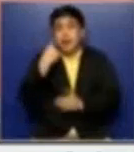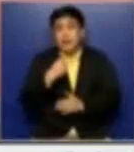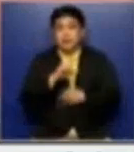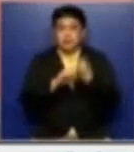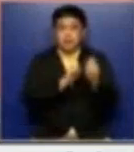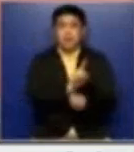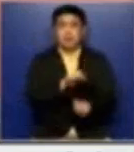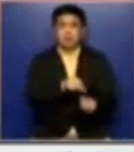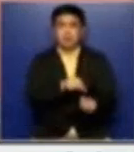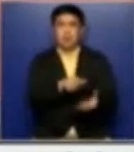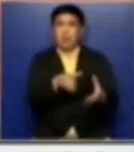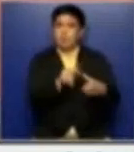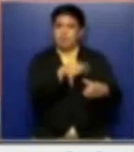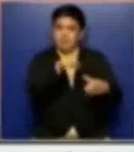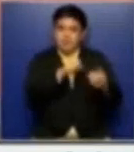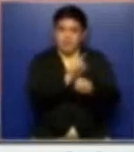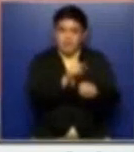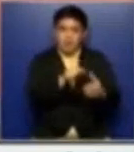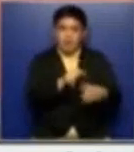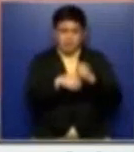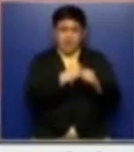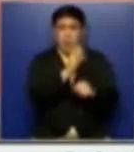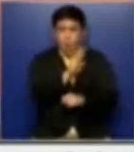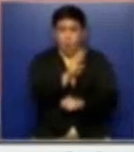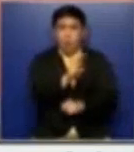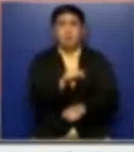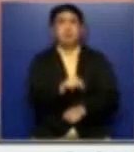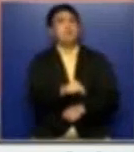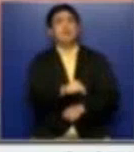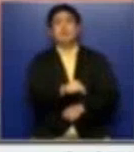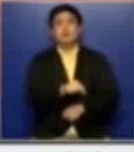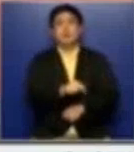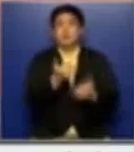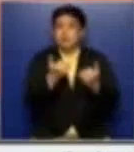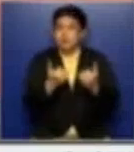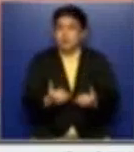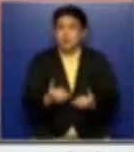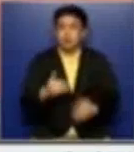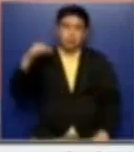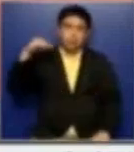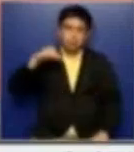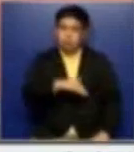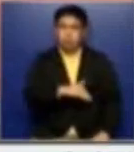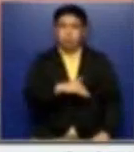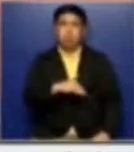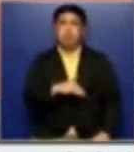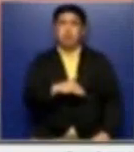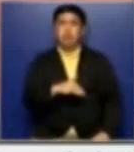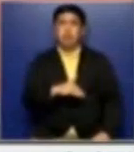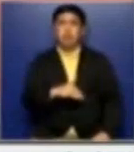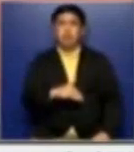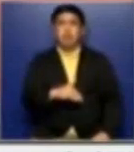จถ้าทำมา6ปีแล้วนี่วันนี้รู้แล้วว่ามันต่ำลงจนจากต่